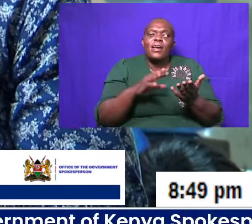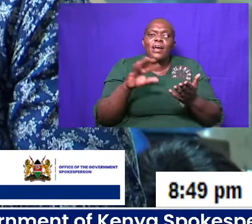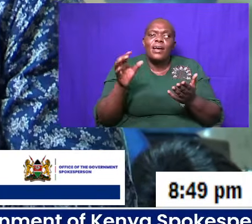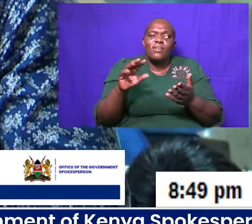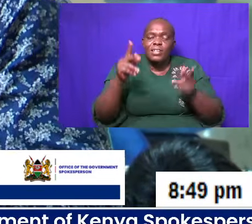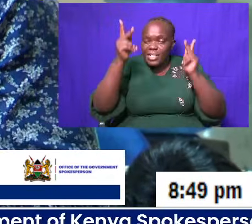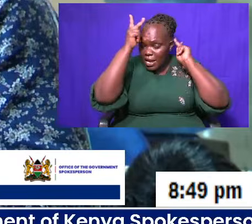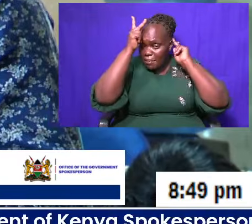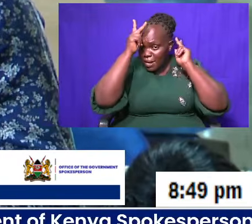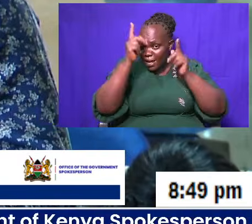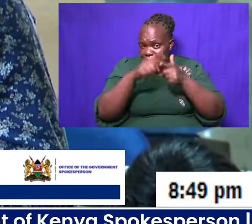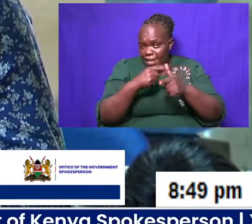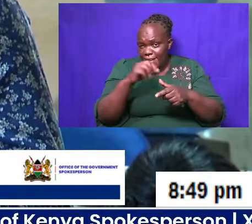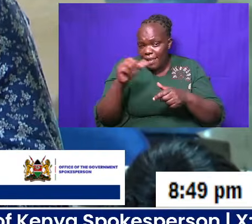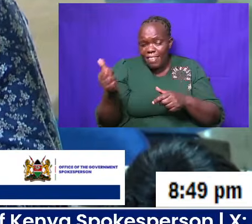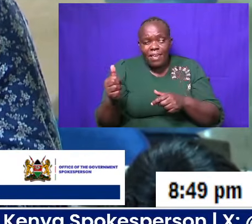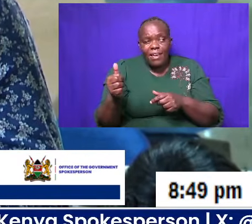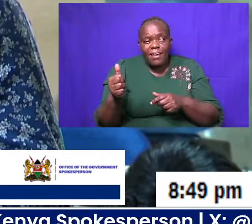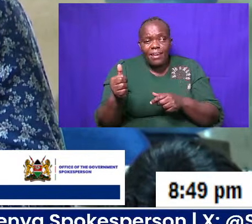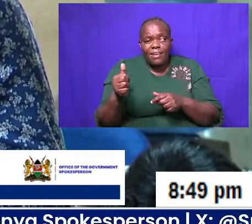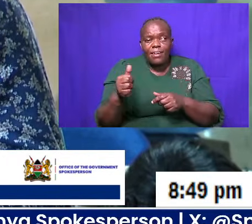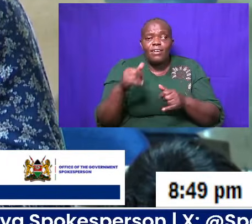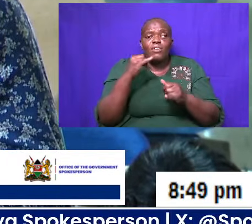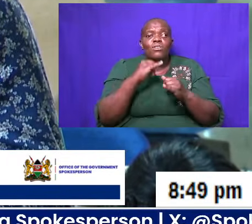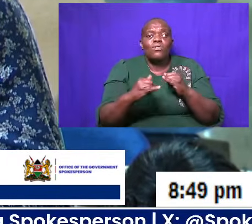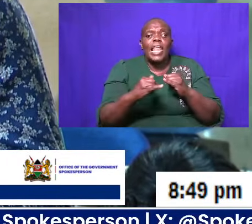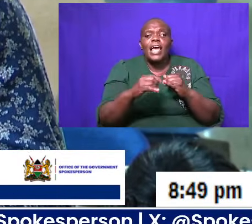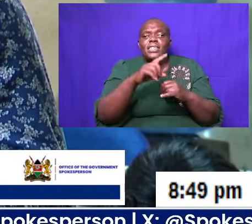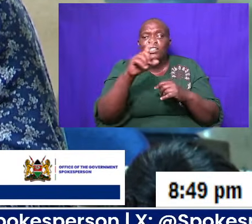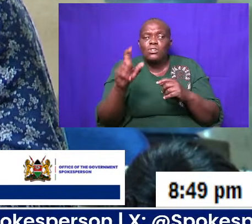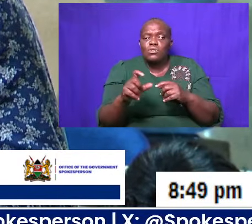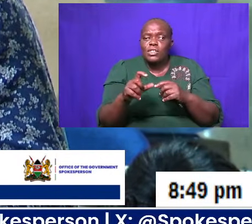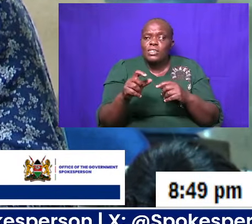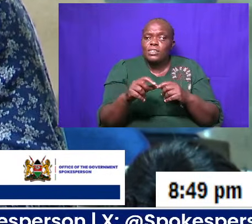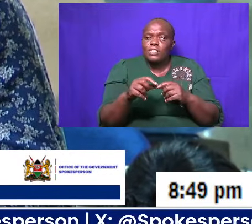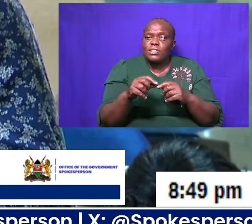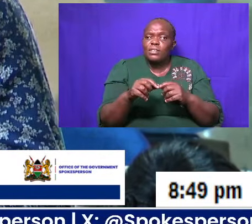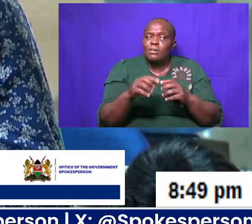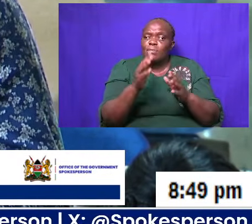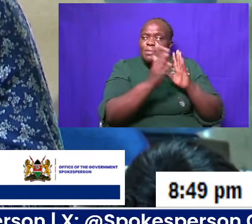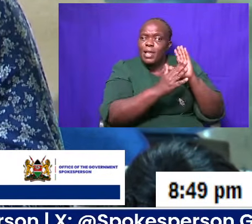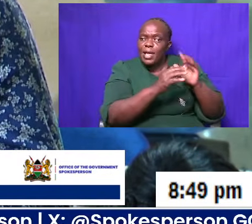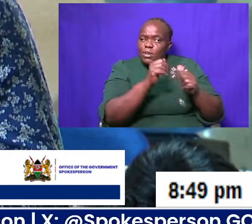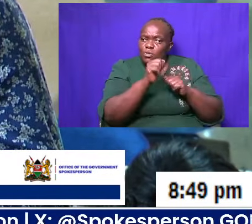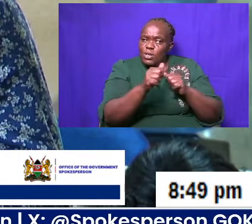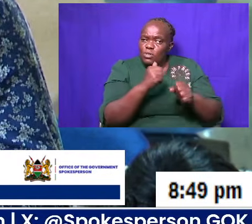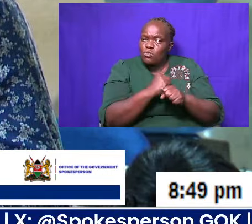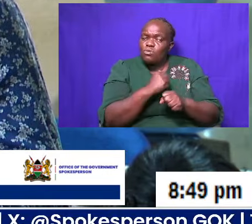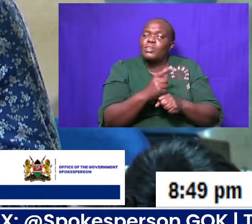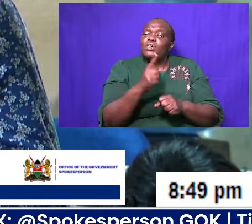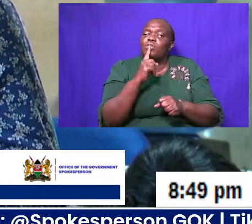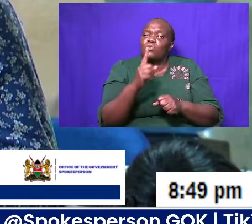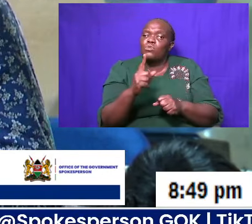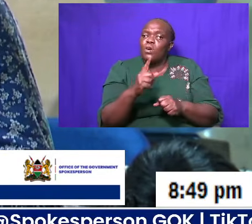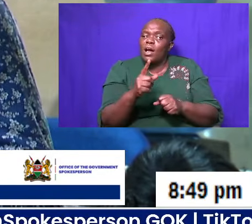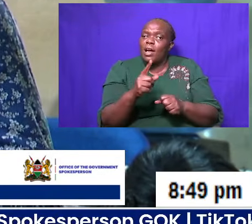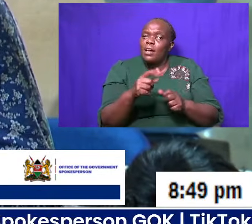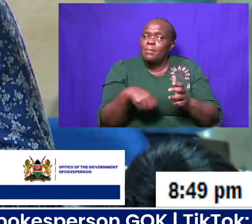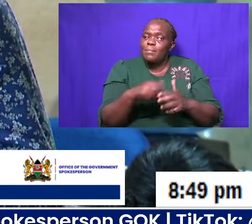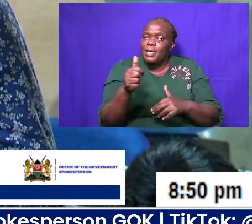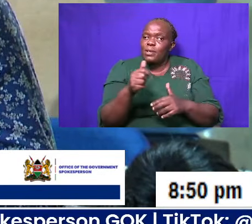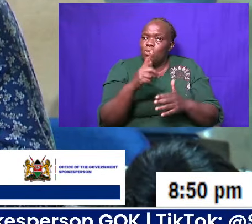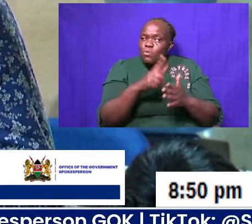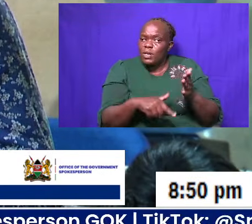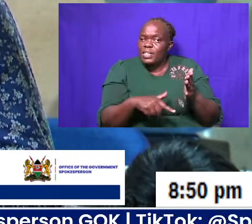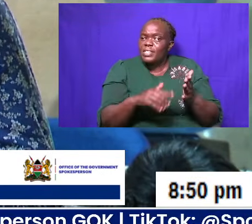Kakamega, Facebook. Na swali la mwisho, tume yako ina mipango gani ya kuhakikisha kuwa usawa wa kijinsia na haki za